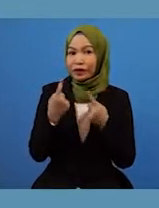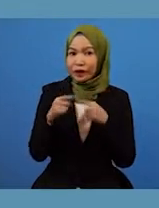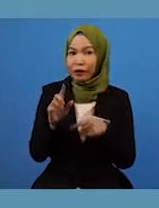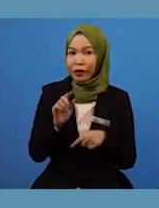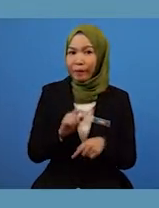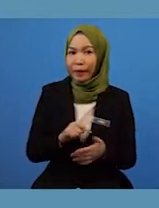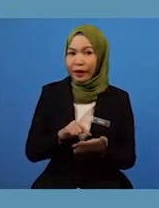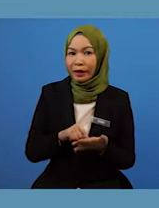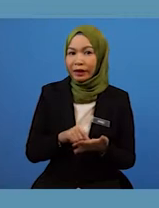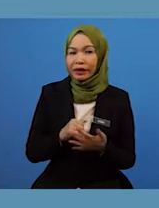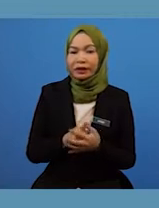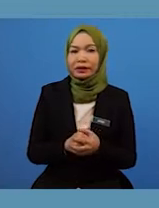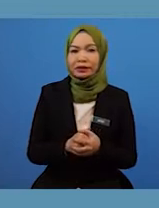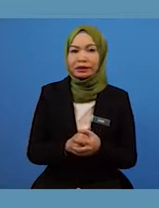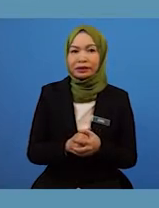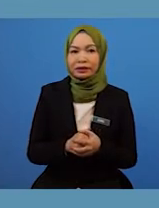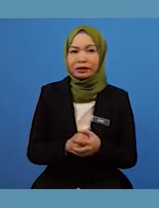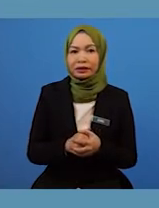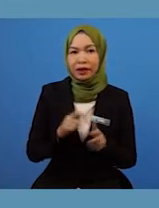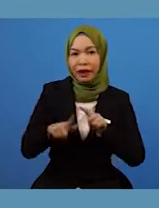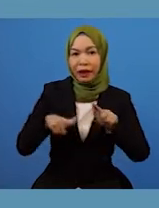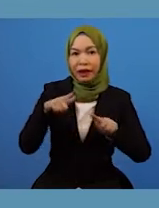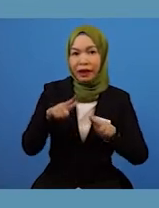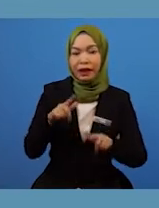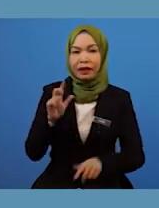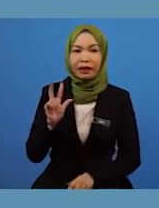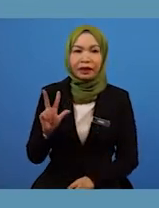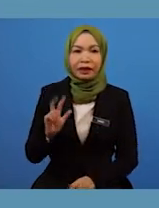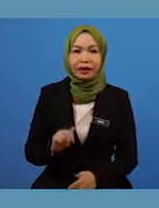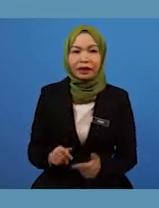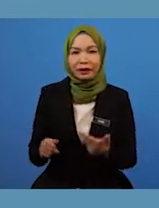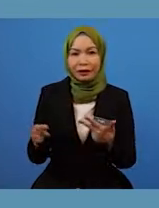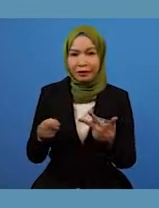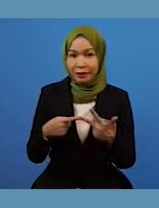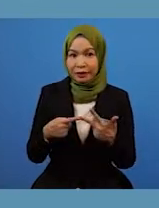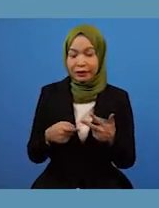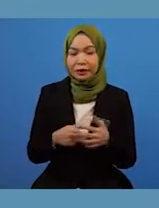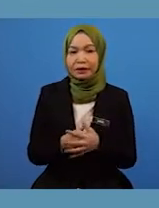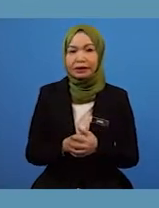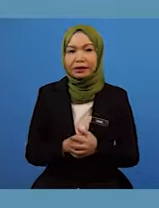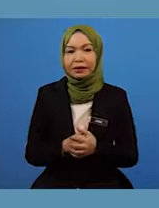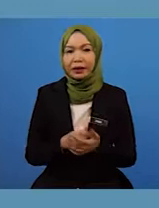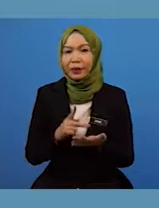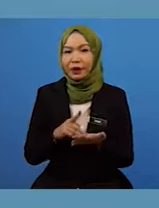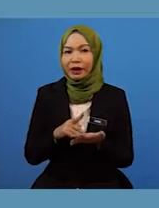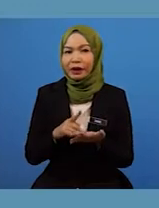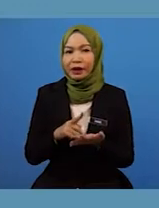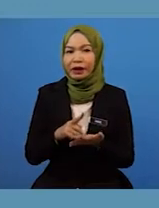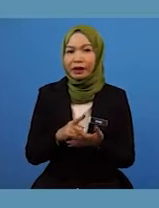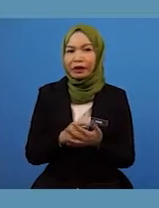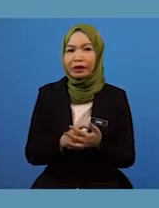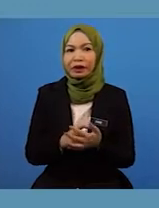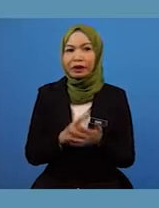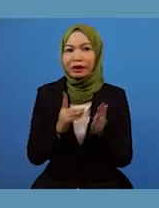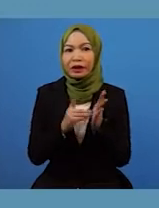12,600 joule. Dan langkah ketiga, mengira delta H. Ingat tak,